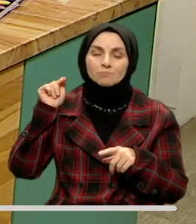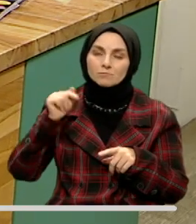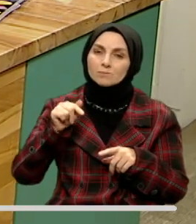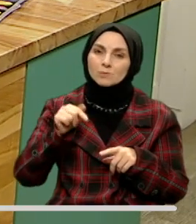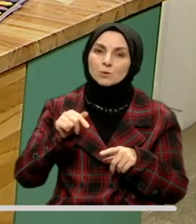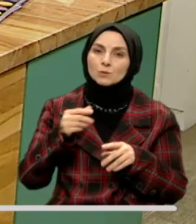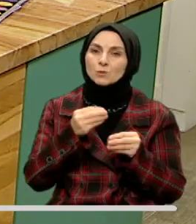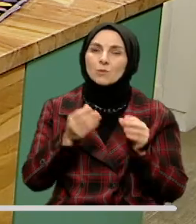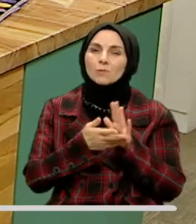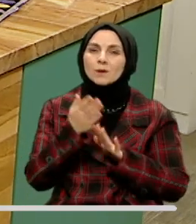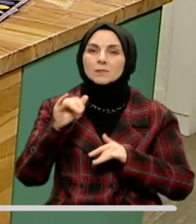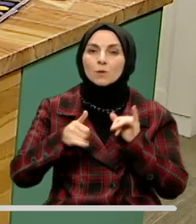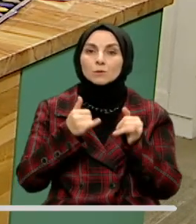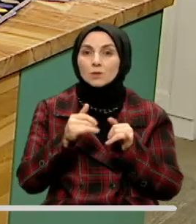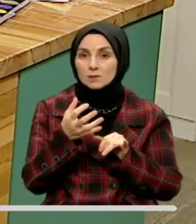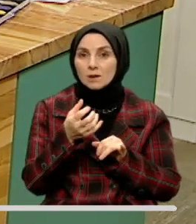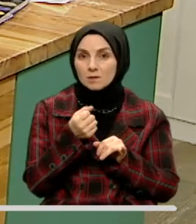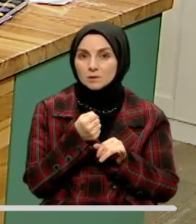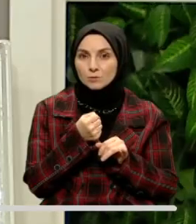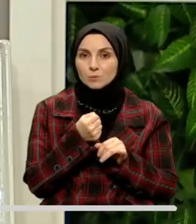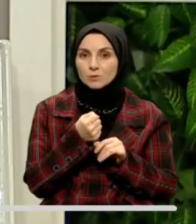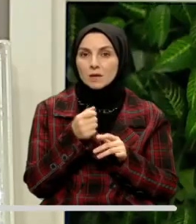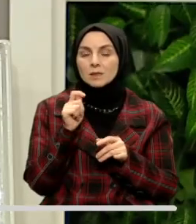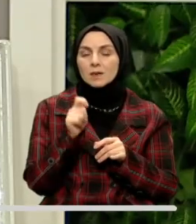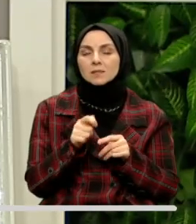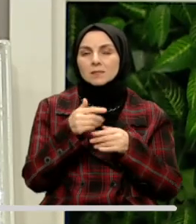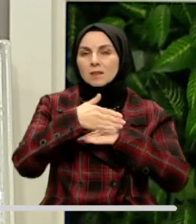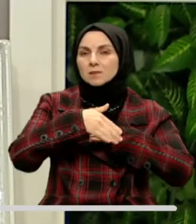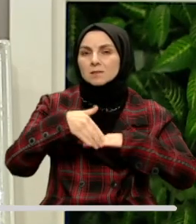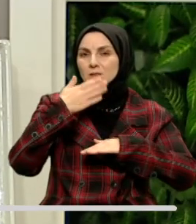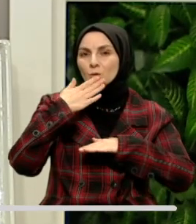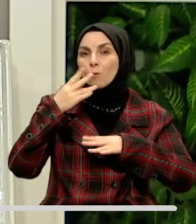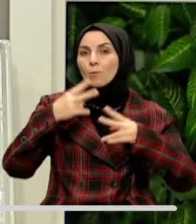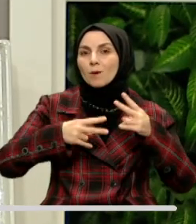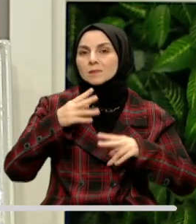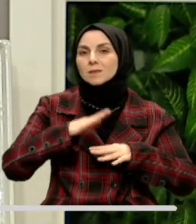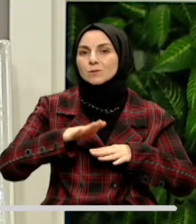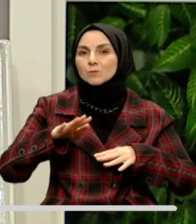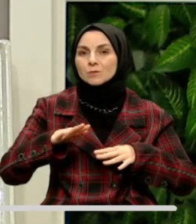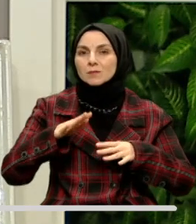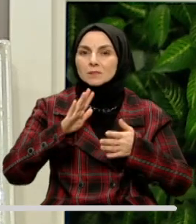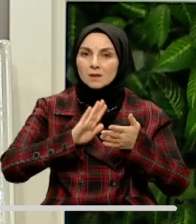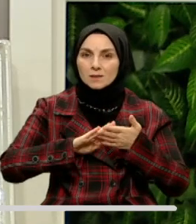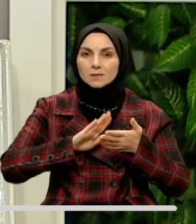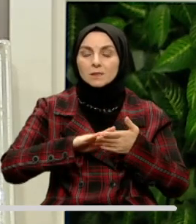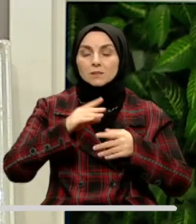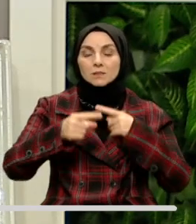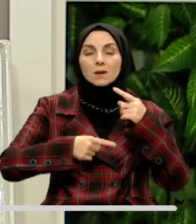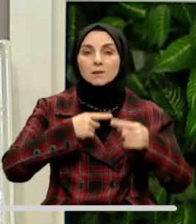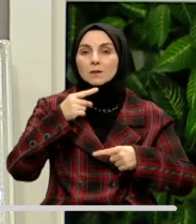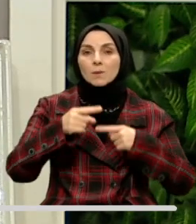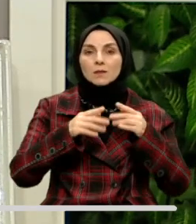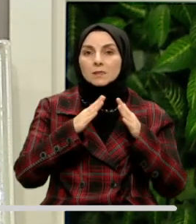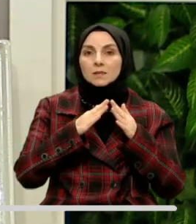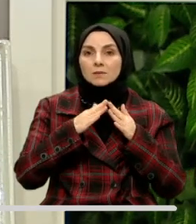fazla oyuncaklar alıyoruz ya. Gerçekten üstüne basa basa söylüyorum çünkü hakikaten sınırımız yok. Bazen böyle hani çocukları olan arkadaşlarımın, akrabaların evlerine gittiğimde gerçekten